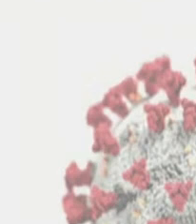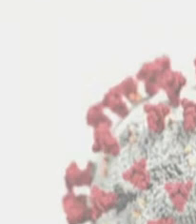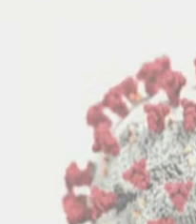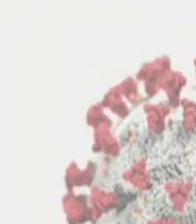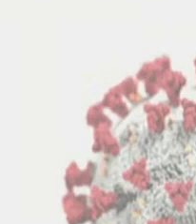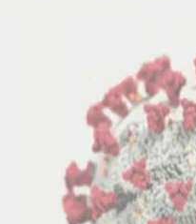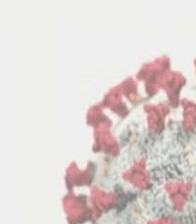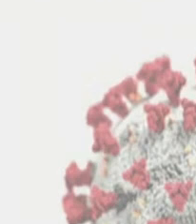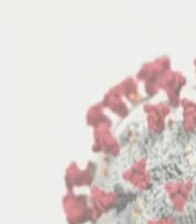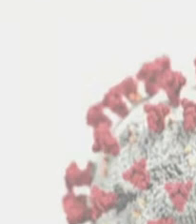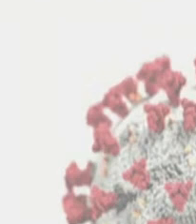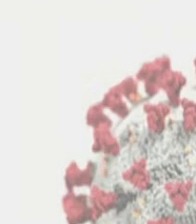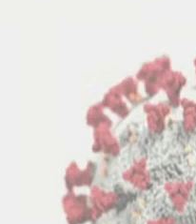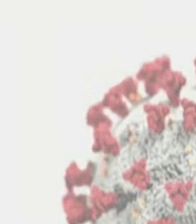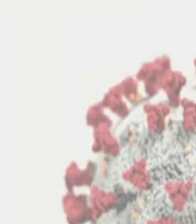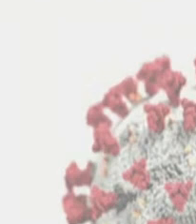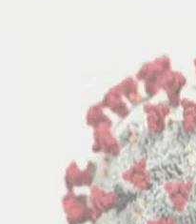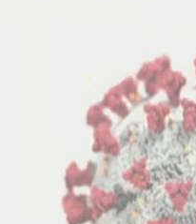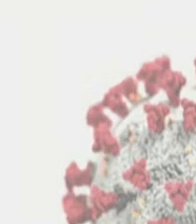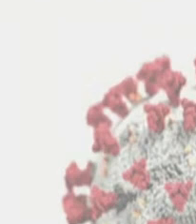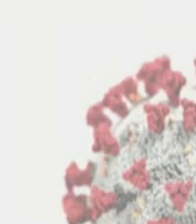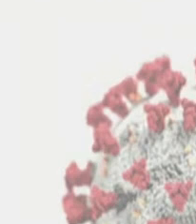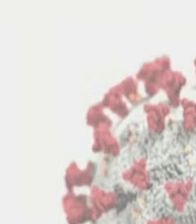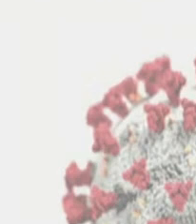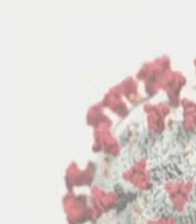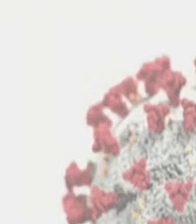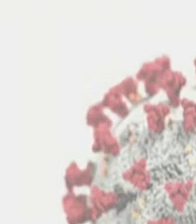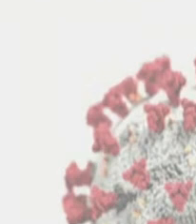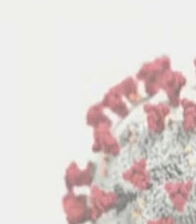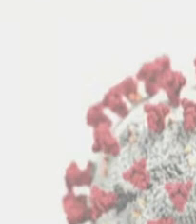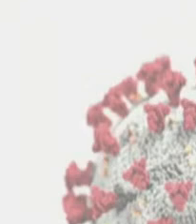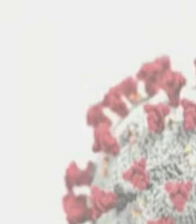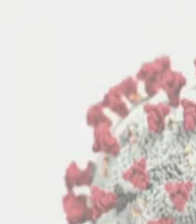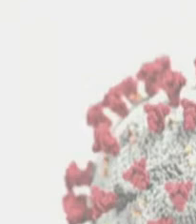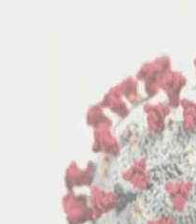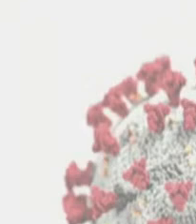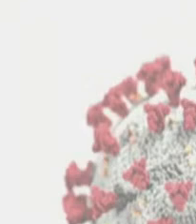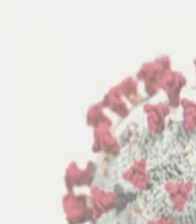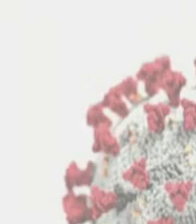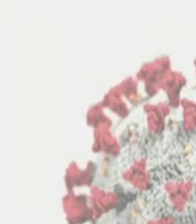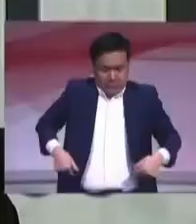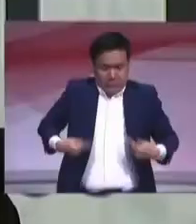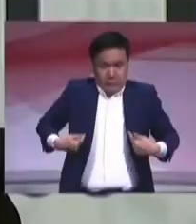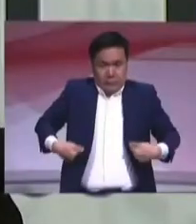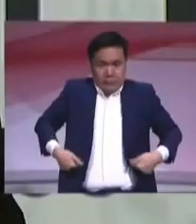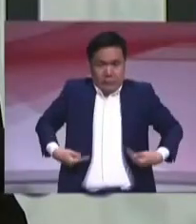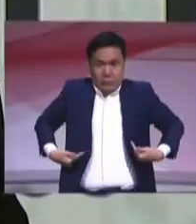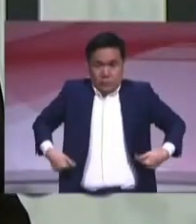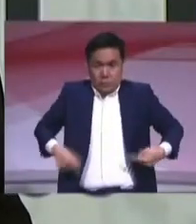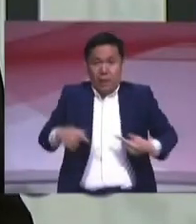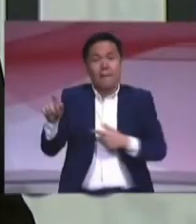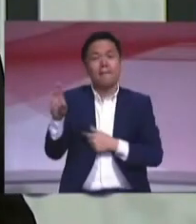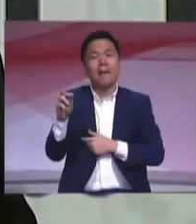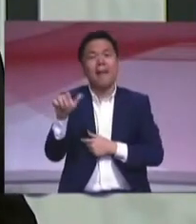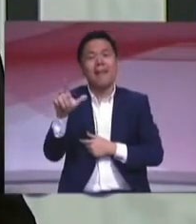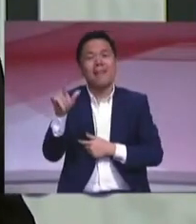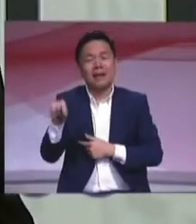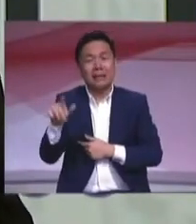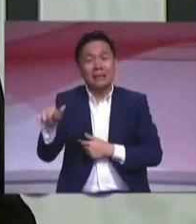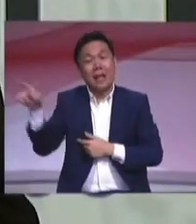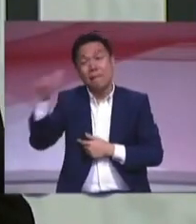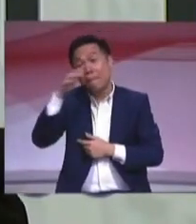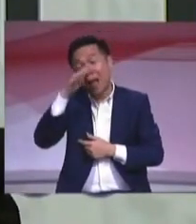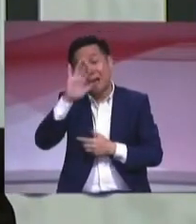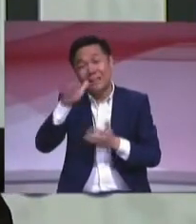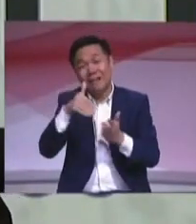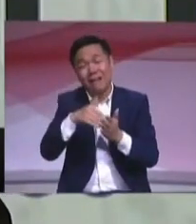dikesan positif. Kluster 11 iaitu kluster terakhir ialah kluster dialisis Malim. Kluster ini melibatkan daerah Melaka